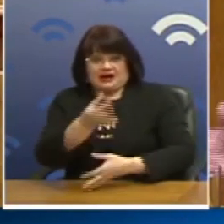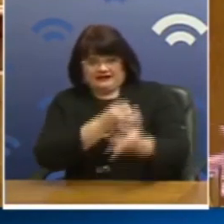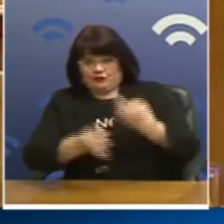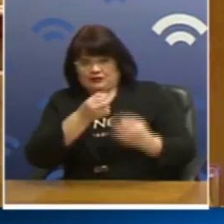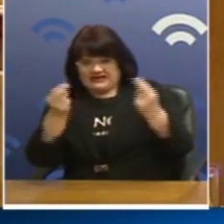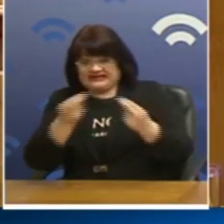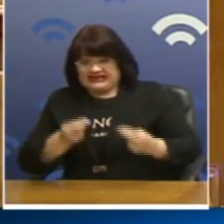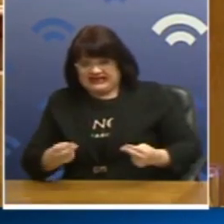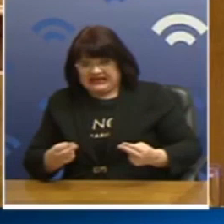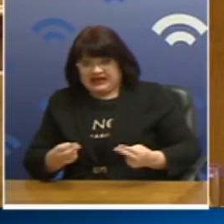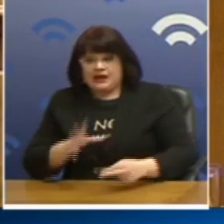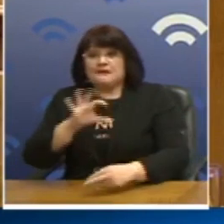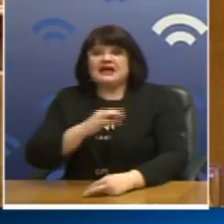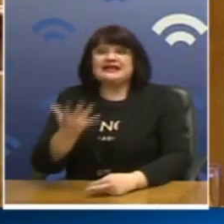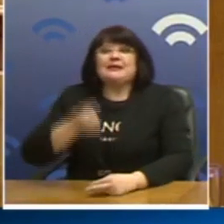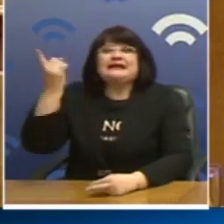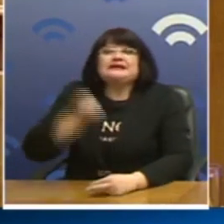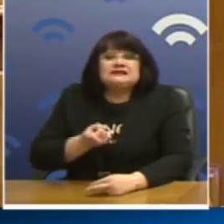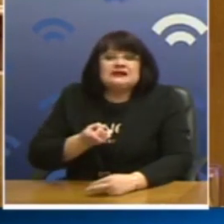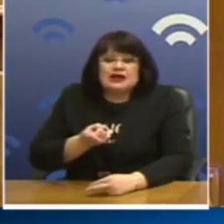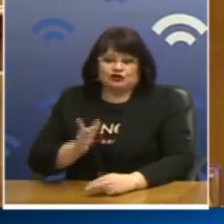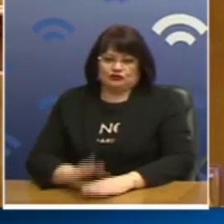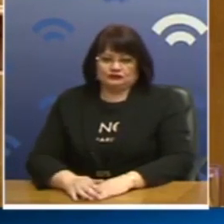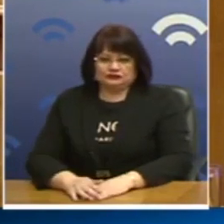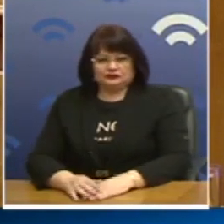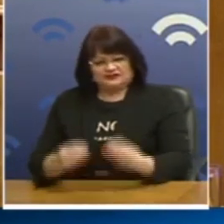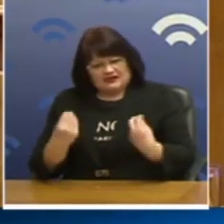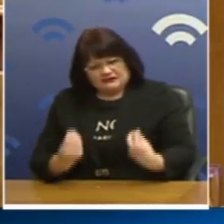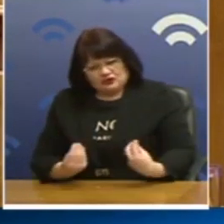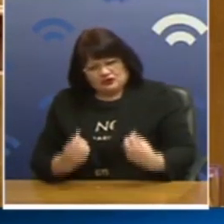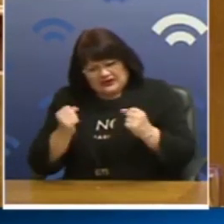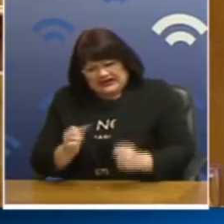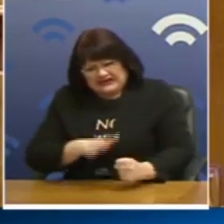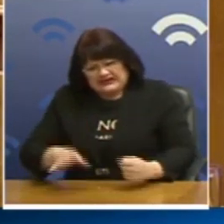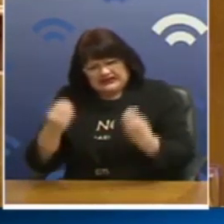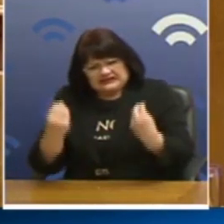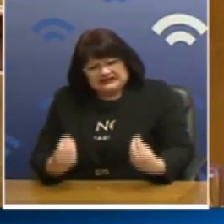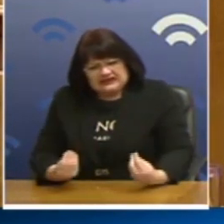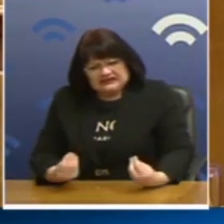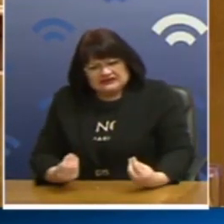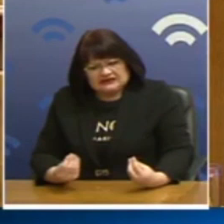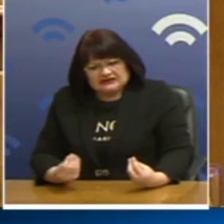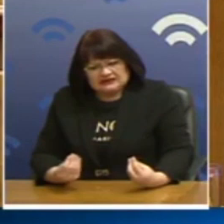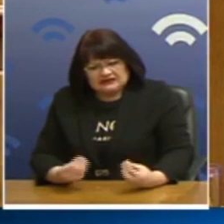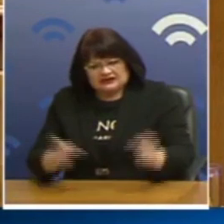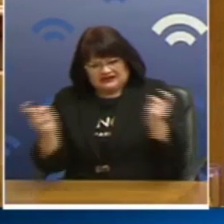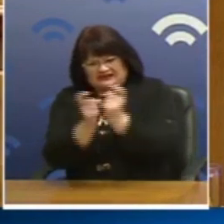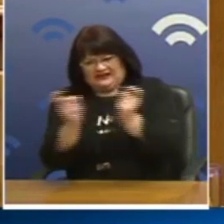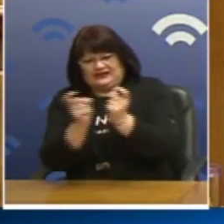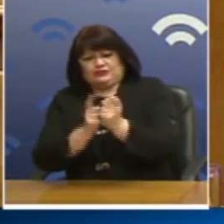από 55%. Δικαιολογεί αυτή η κατάσταση τη γνωστή κοκορομαχία